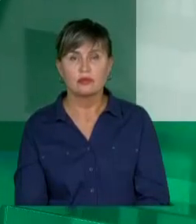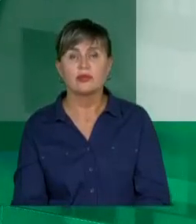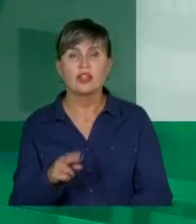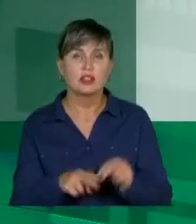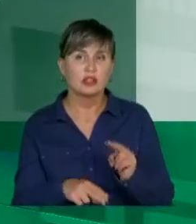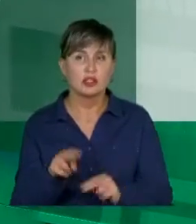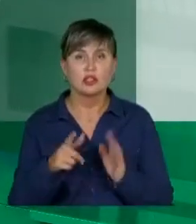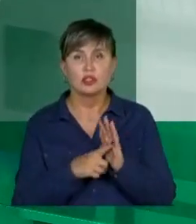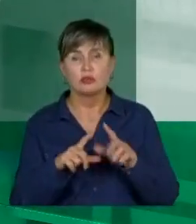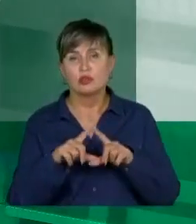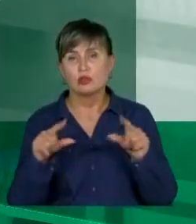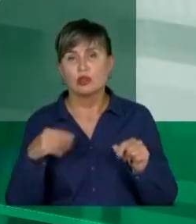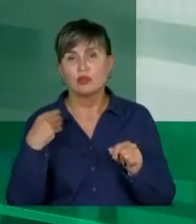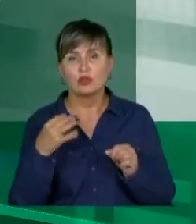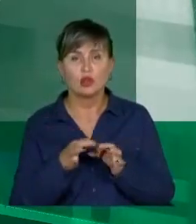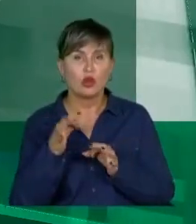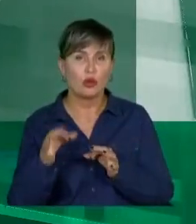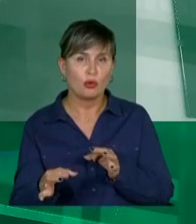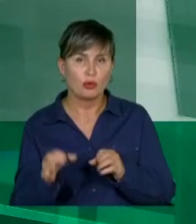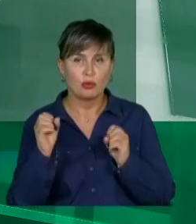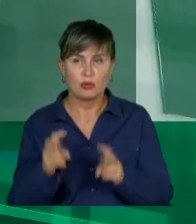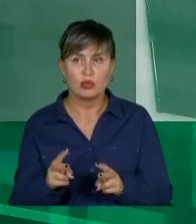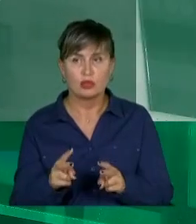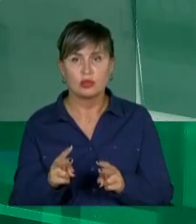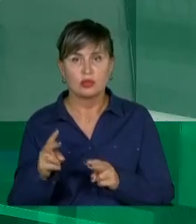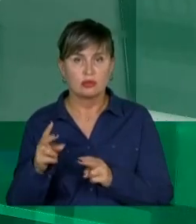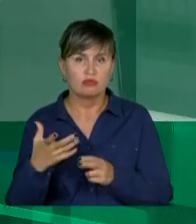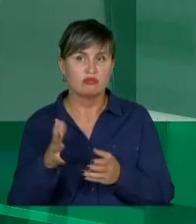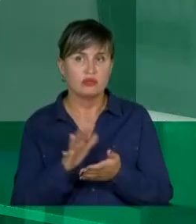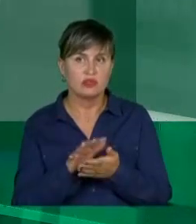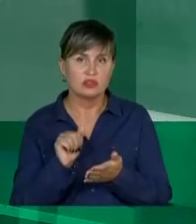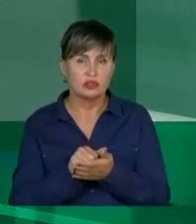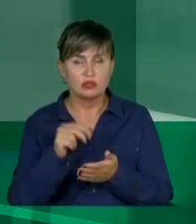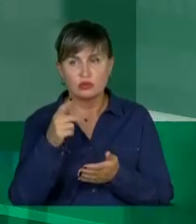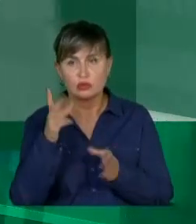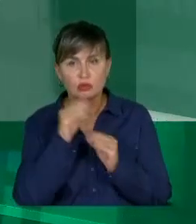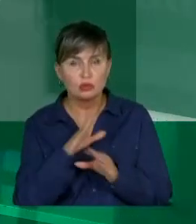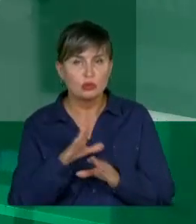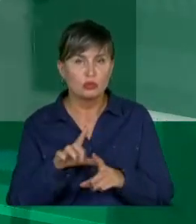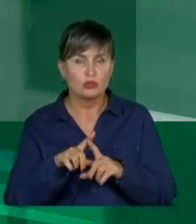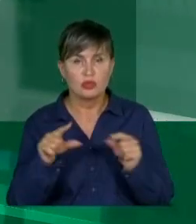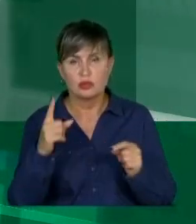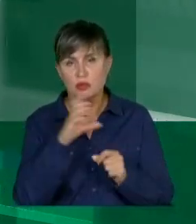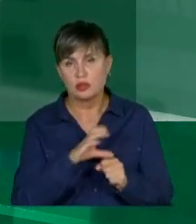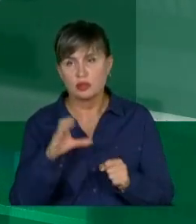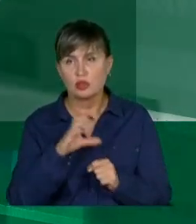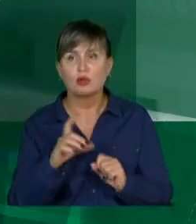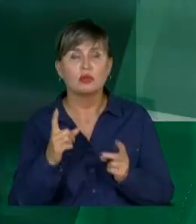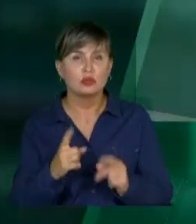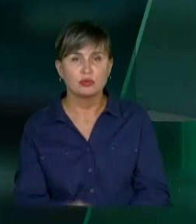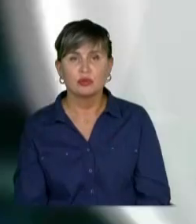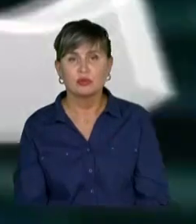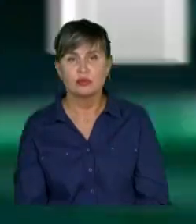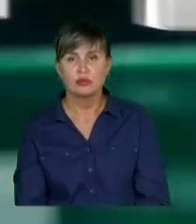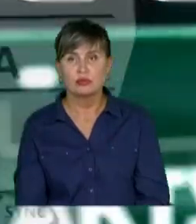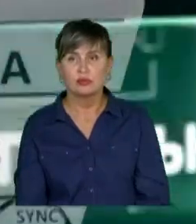Строительство 7 школ в Актюбинской области под угрозой срыва. Объекты не успевают завершить к началу нового учебного года. Почему?